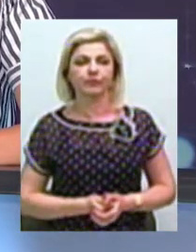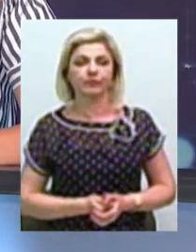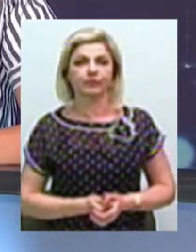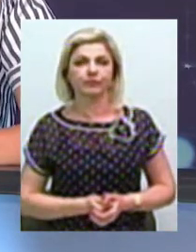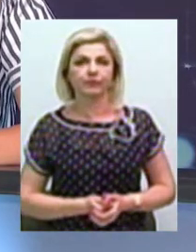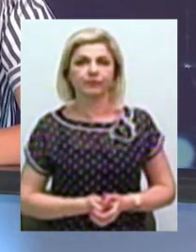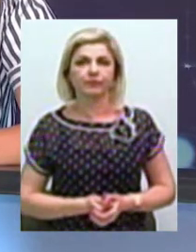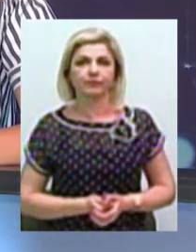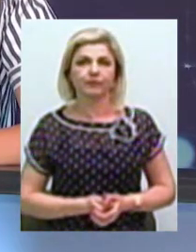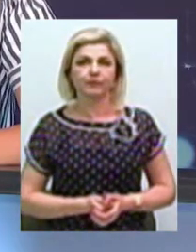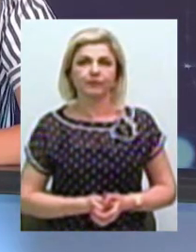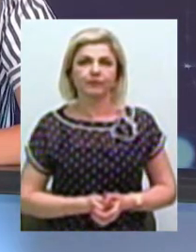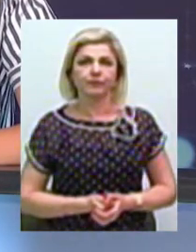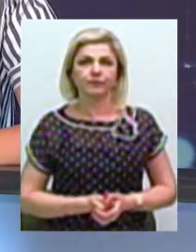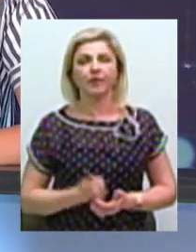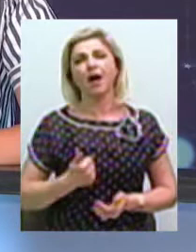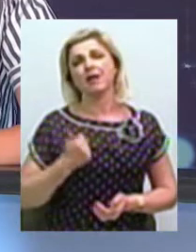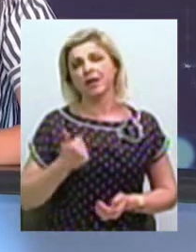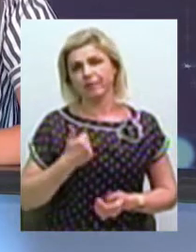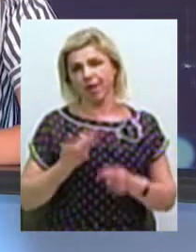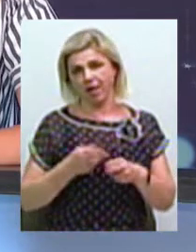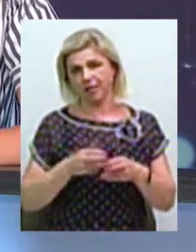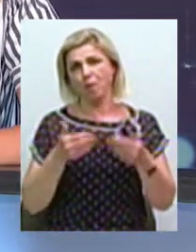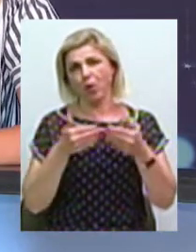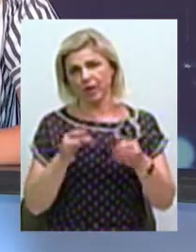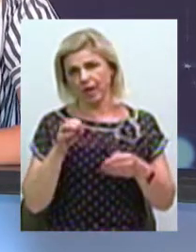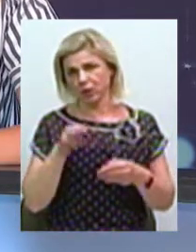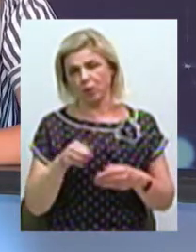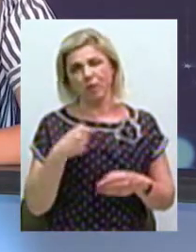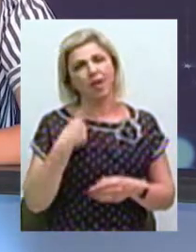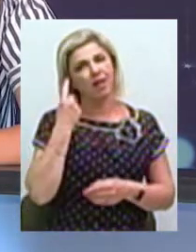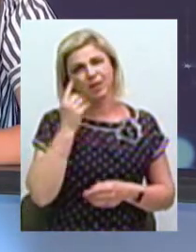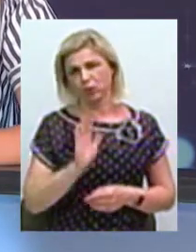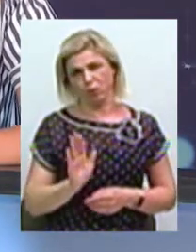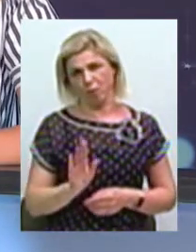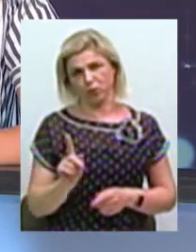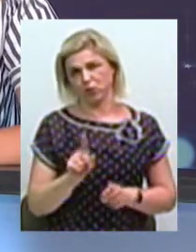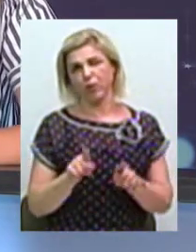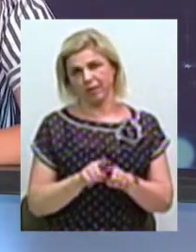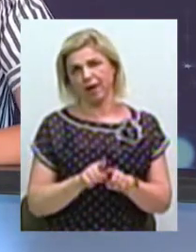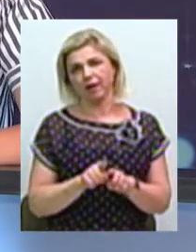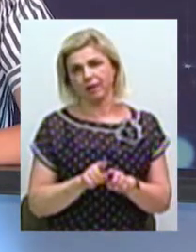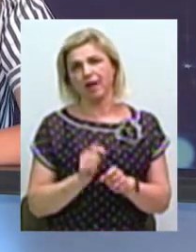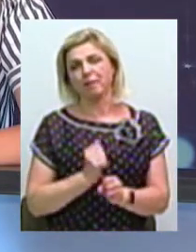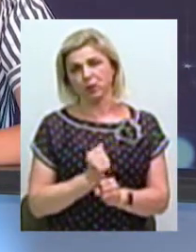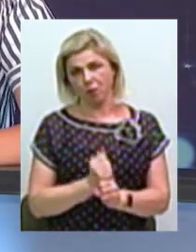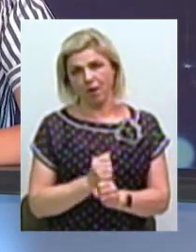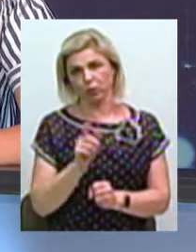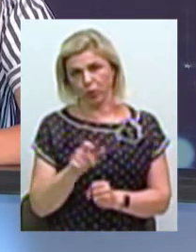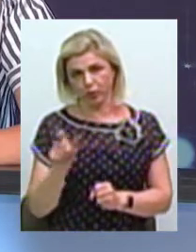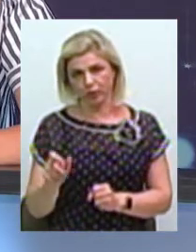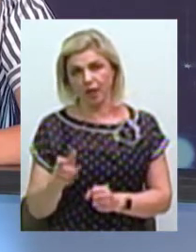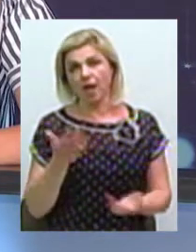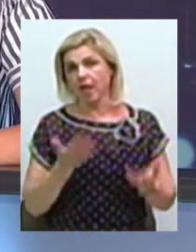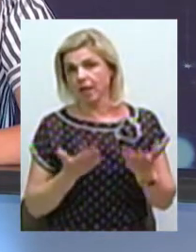бы размахивать этим так открыто, ну, я не думаю, что так как бы поступают люди.